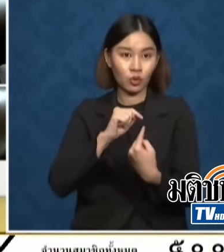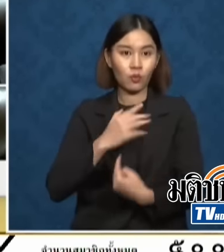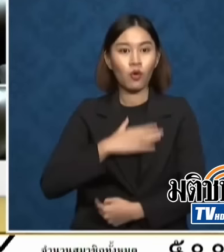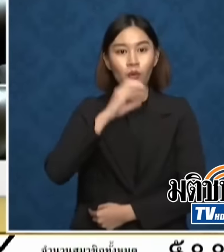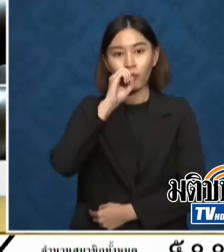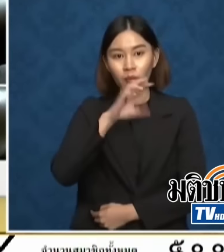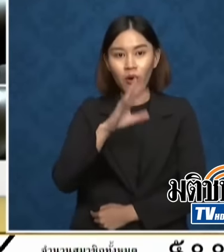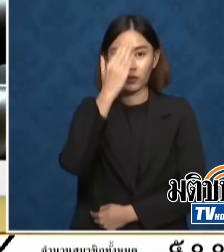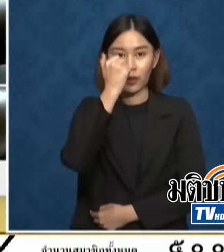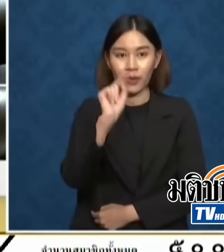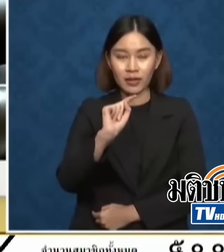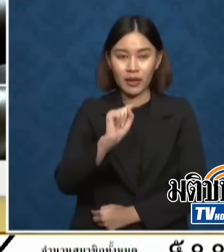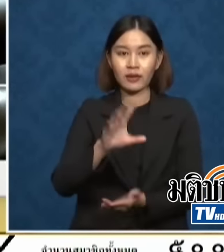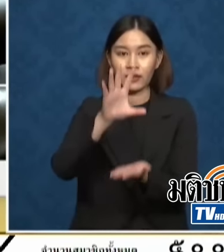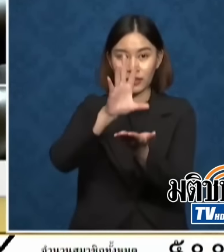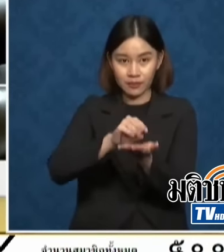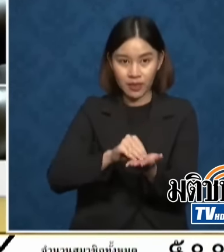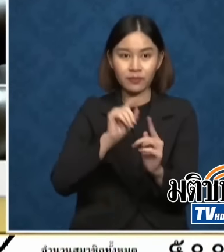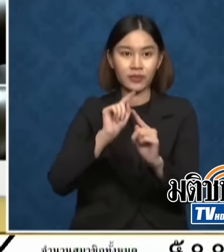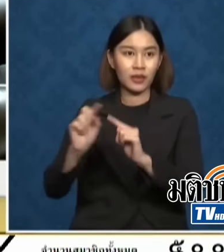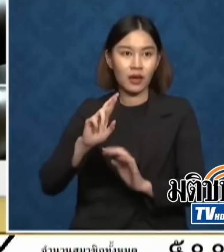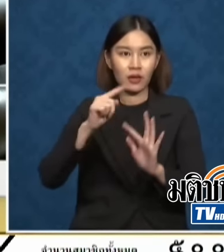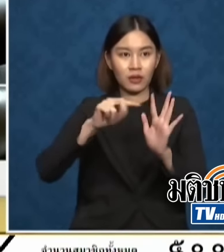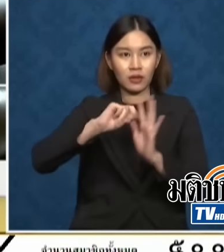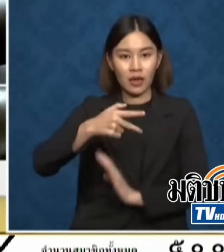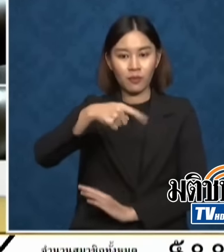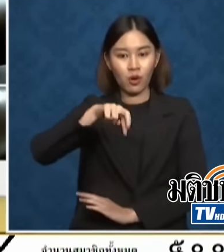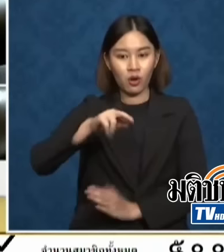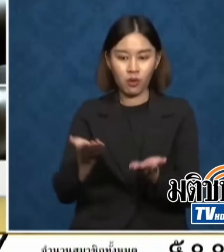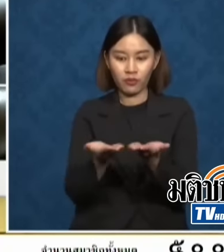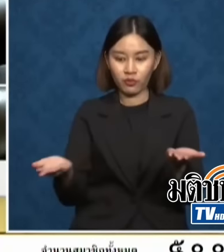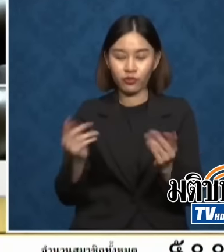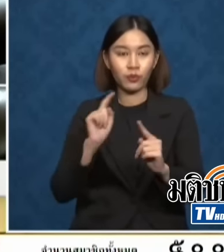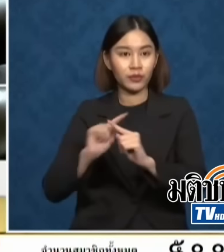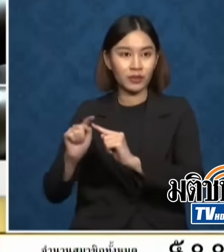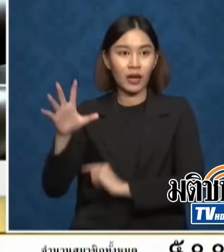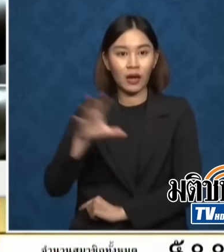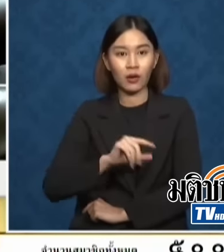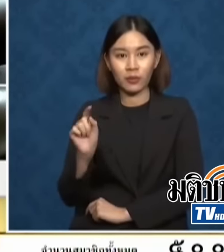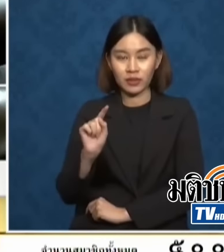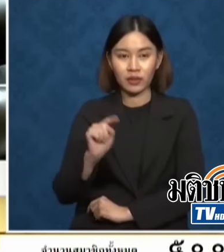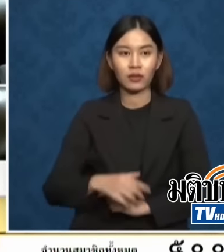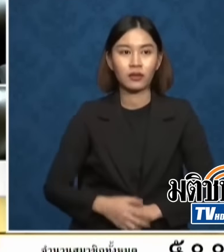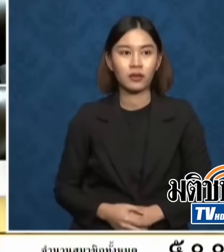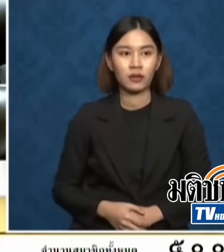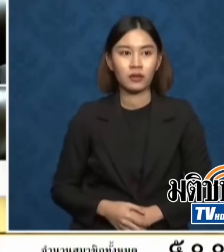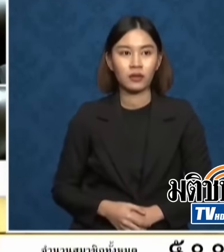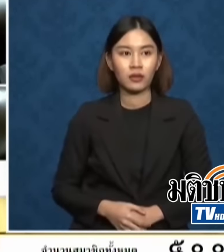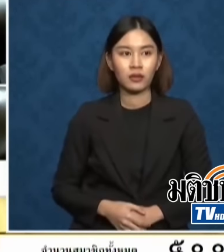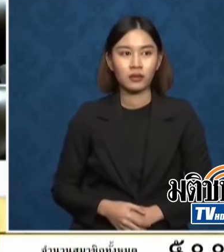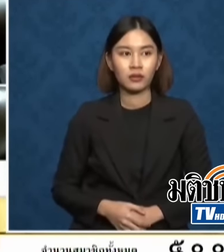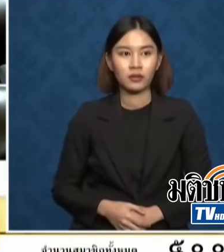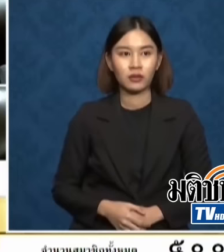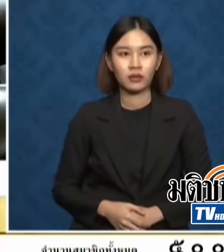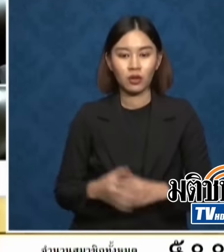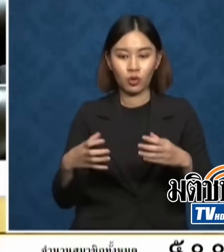ล้าพูดแบบนี้เพราะว่าจริงๆแล้วข้อมูลร่างพรบทั้งหลายส่วนใหญ่แล้วเอามาจากร่